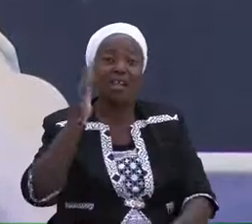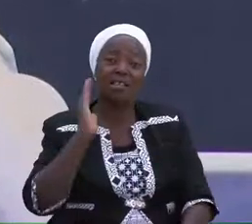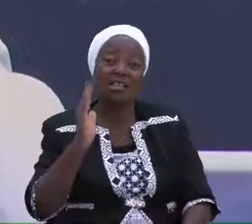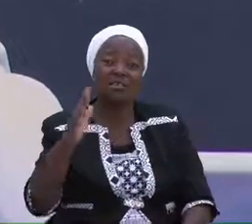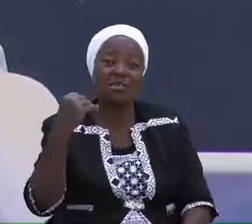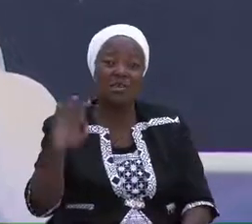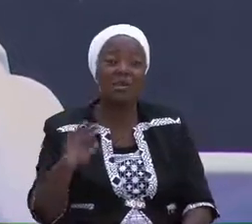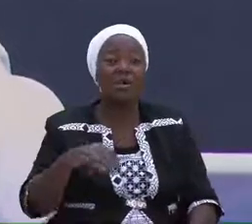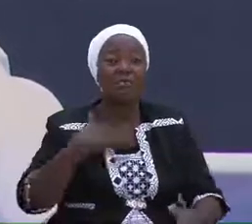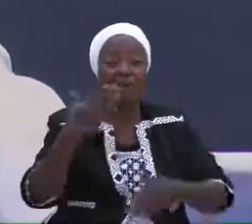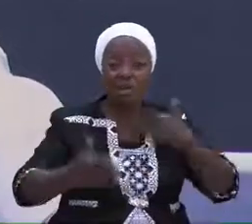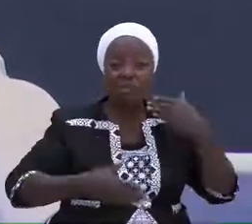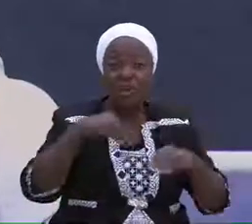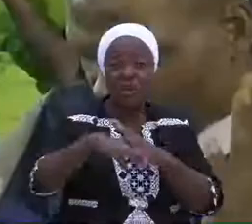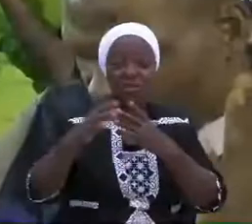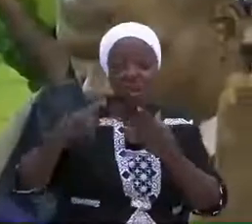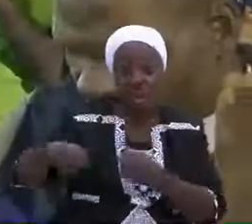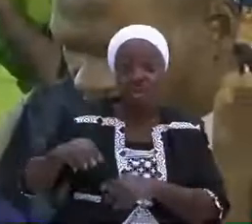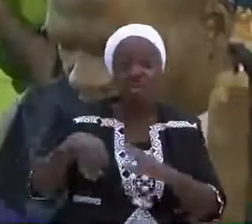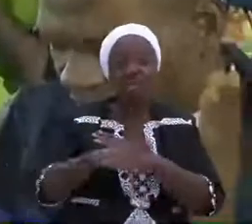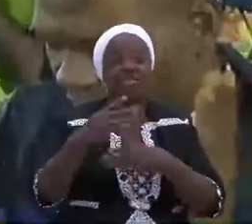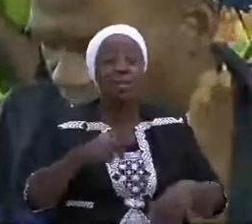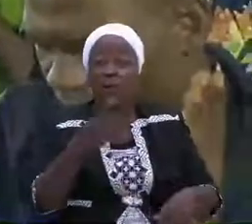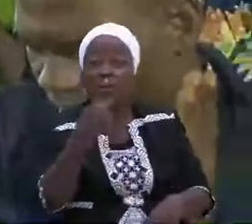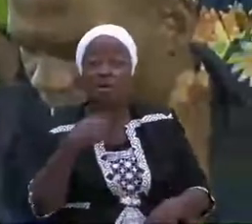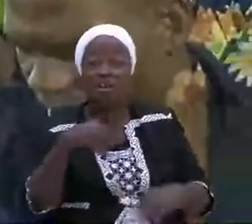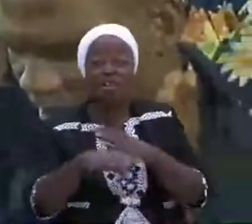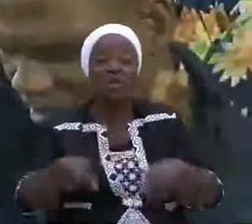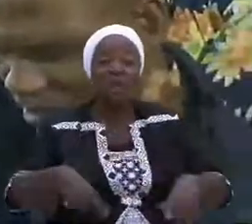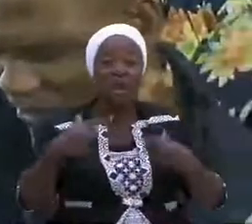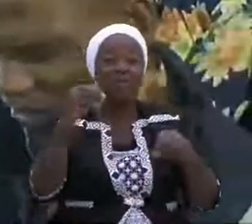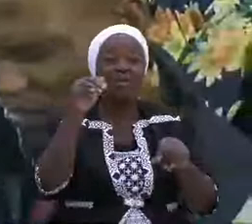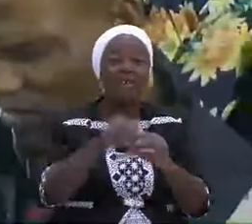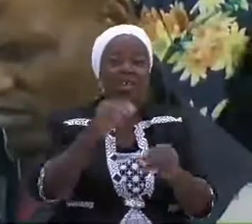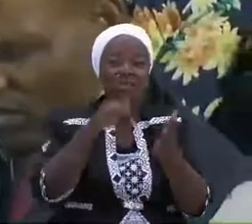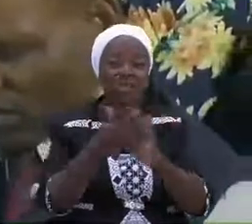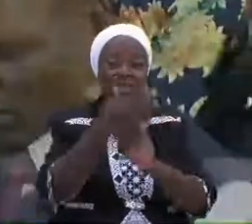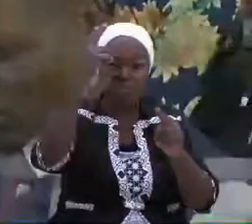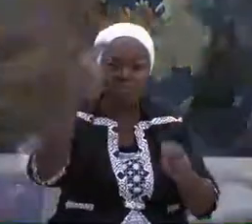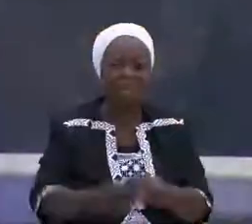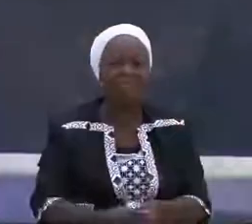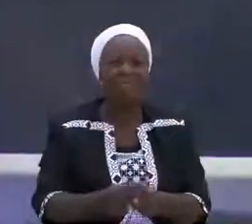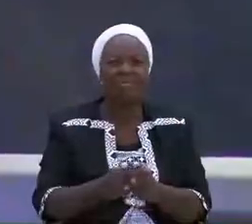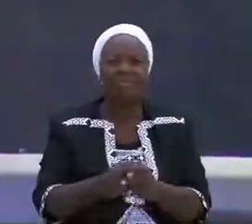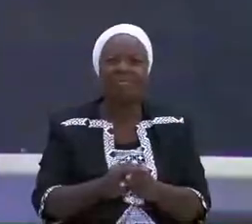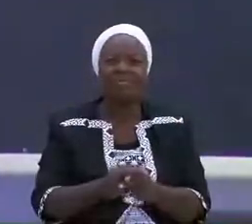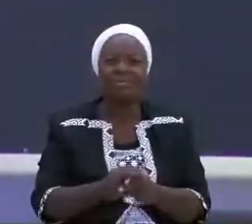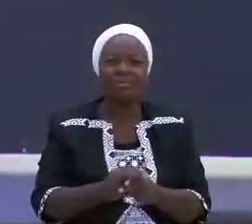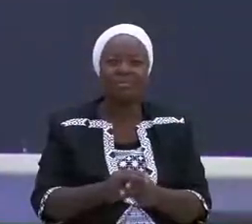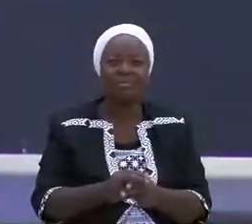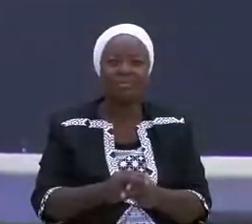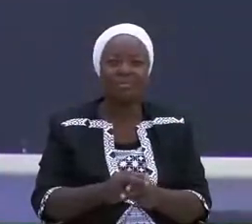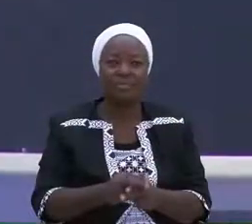témoignages de joie dans ton cœur, dans ta bouche, dans ta vie, au nom de Jésus.